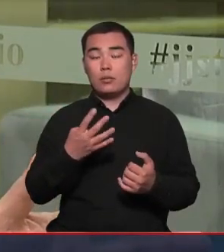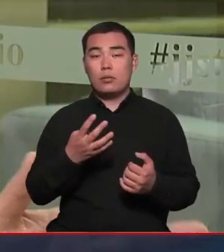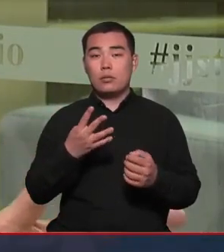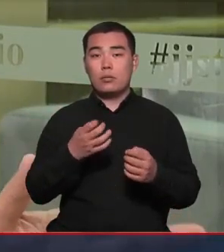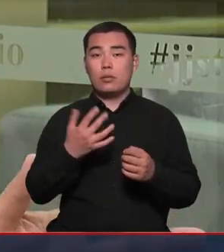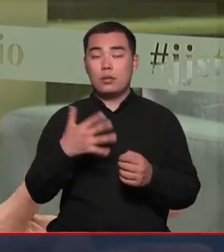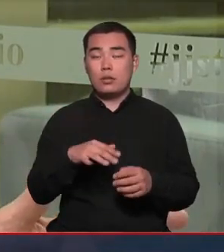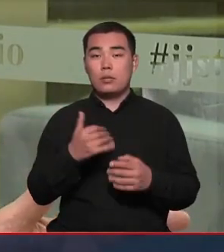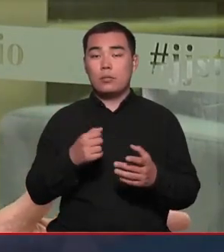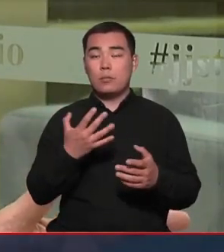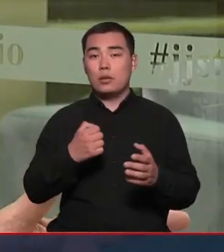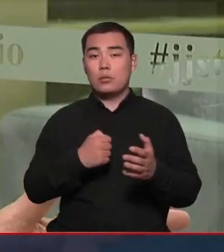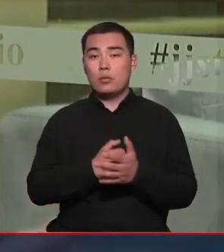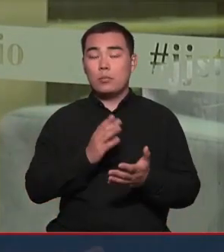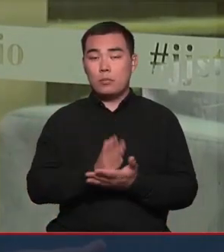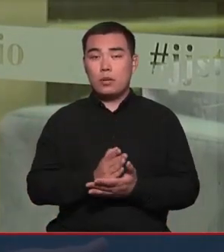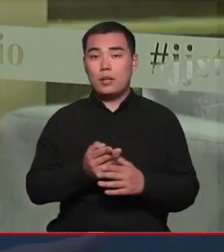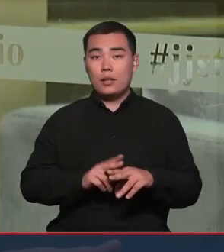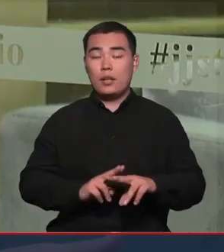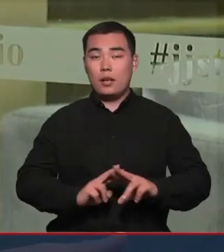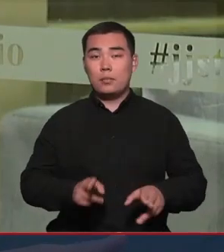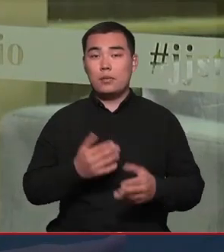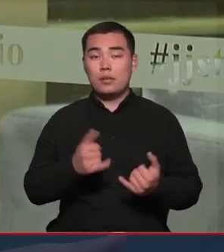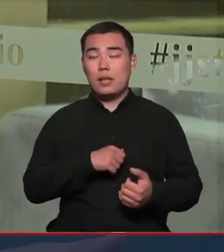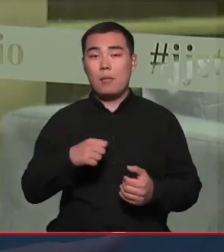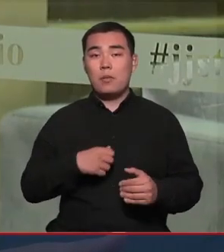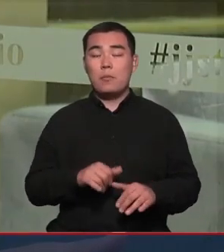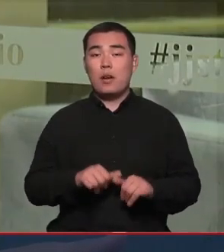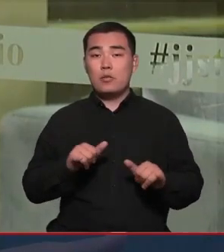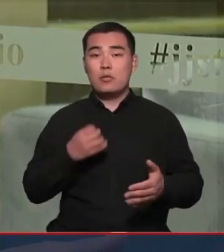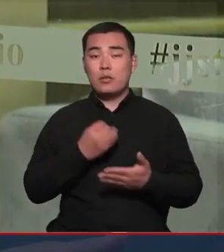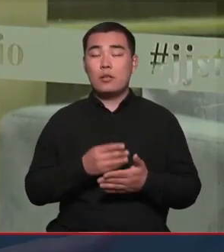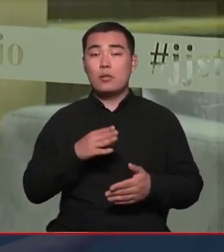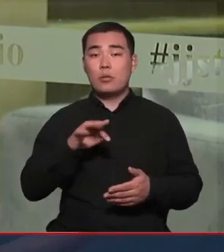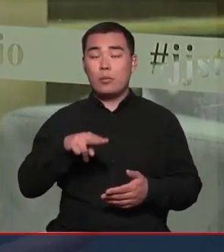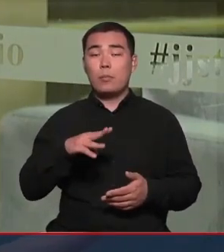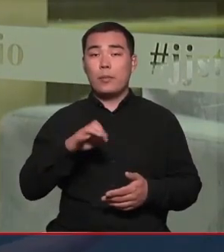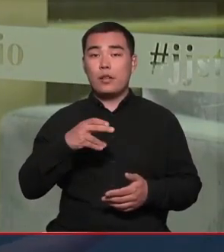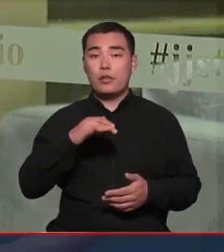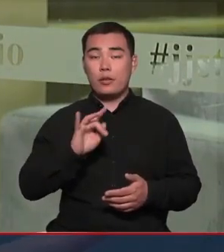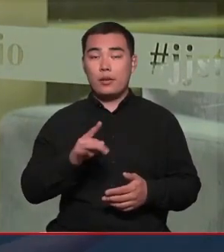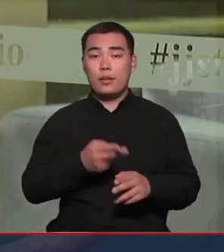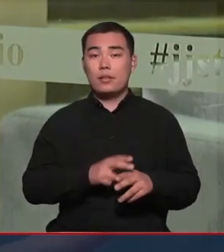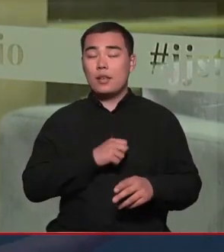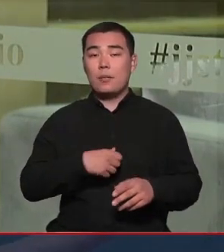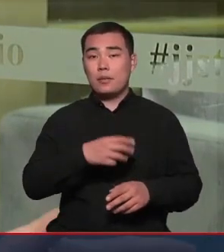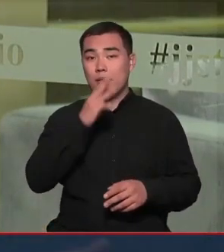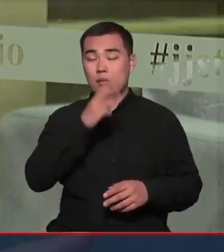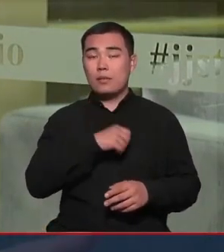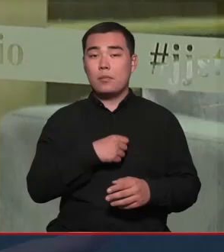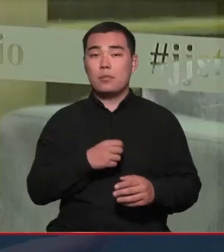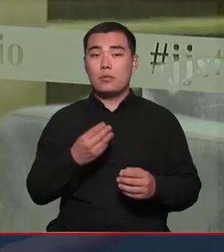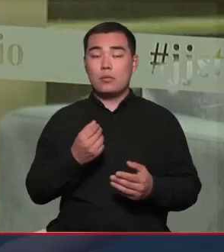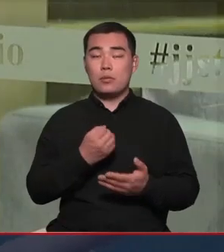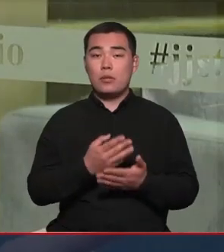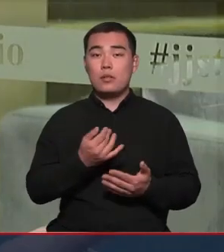400-450, 500-ге дейін бар. Соларға. Ең үлкен топ менеджерлер енді. Ең көп айлық жұмыскерлерін алатын ол